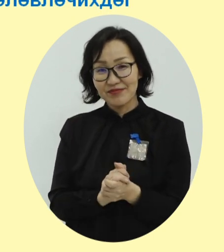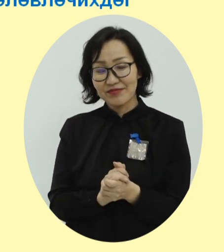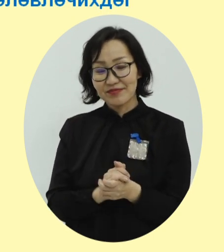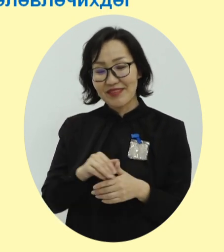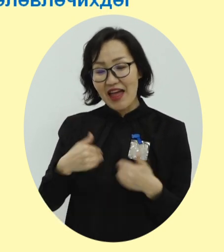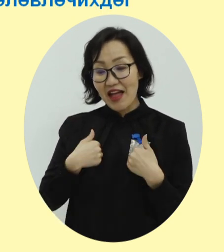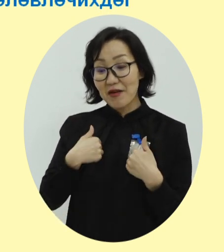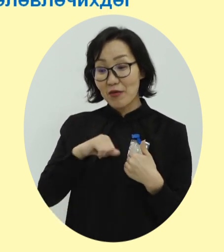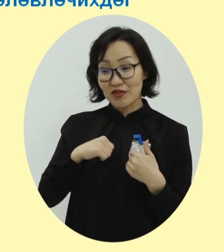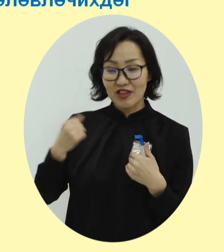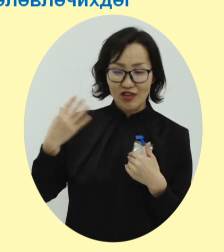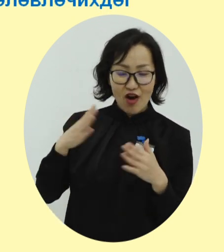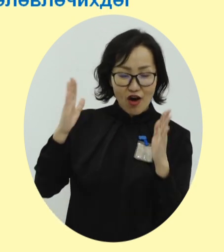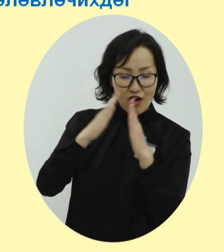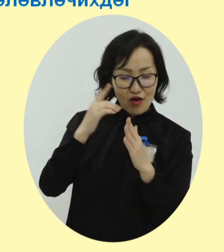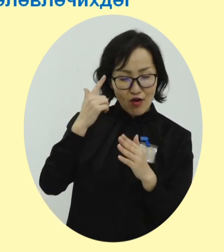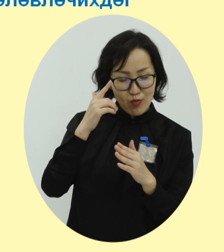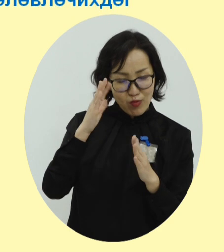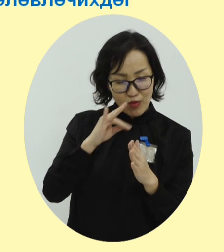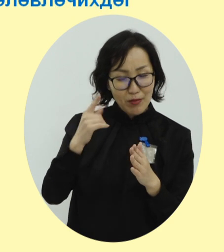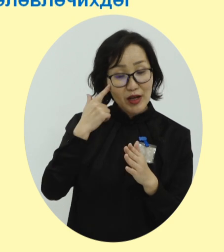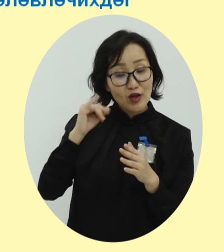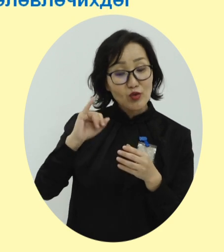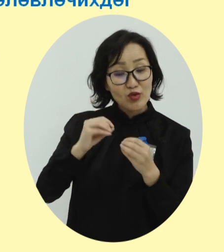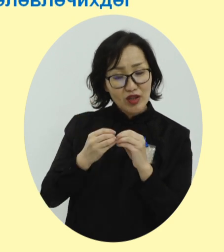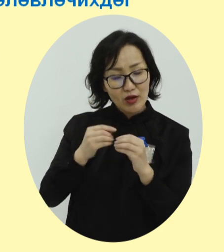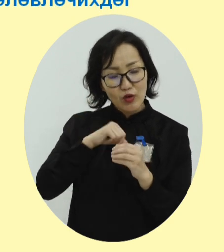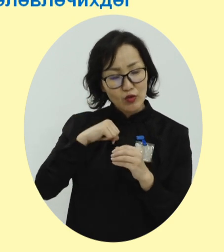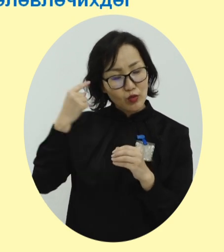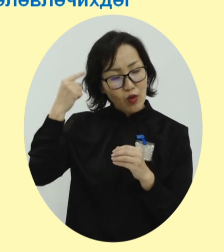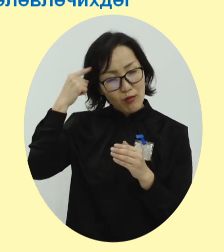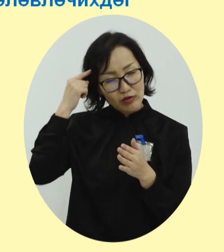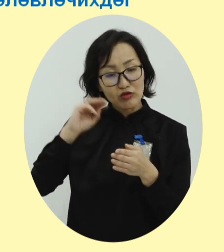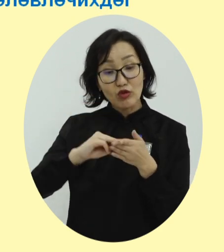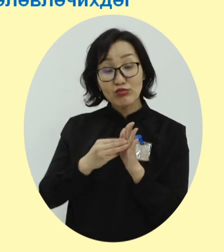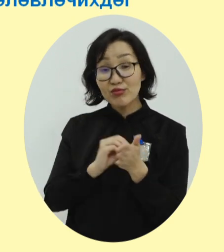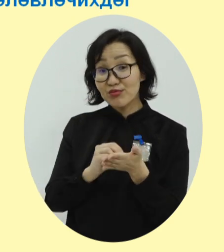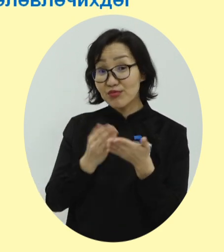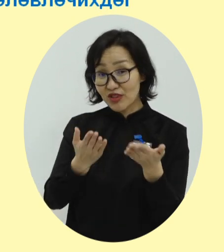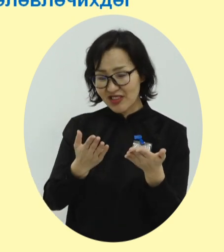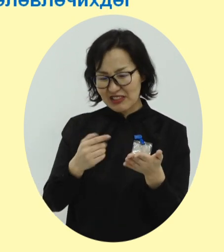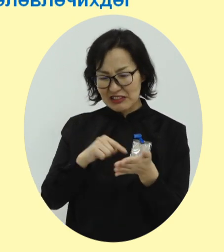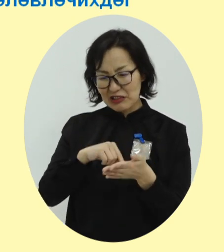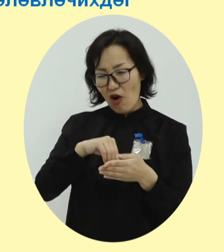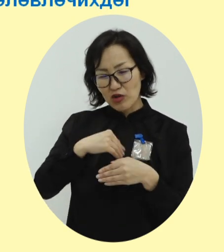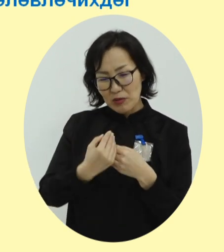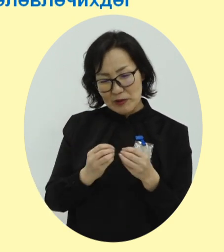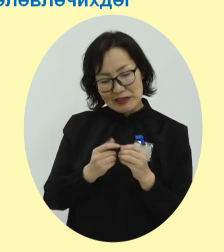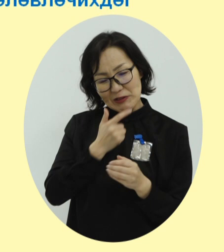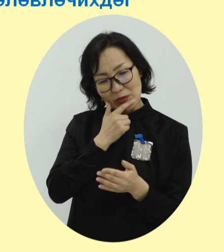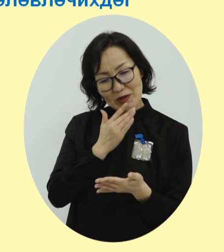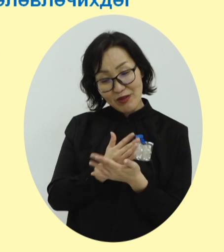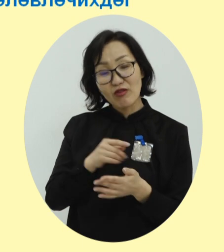Уг нь ангийн багшийн хэлдгээр орой бүр маргааш юу хийхээ тунгаан бодож төлөвлөхийг хичээдэгч ойрдоо биелүүлж чадахгүй л юм